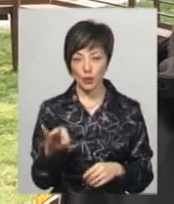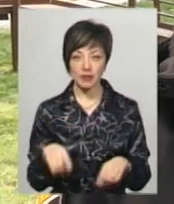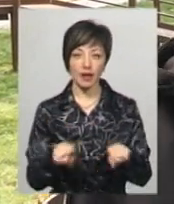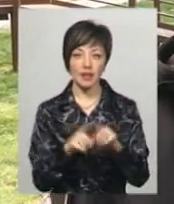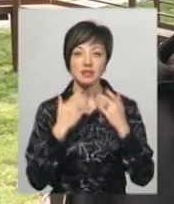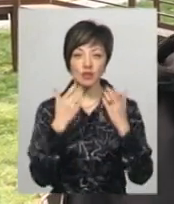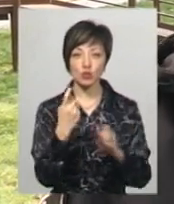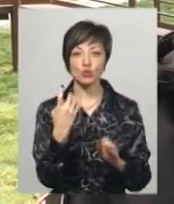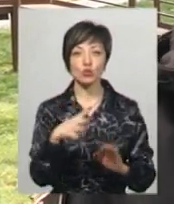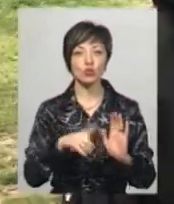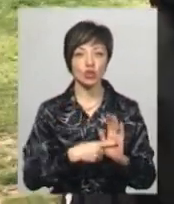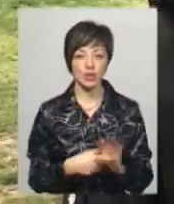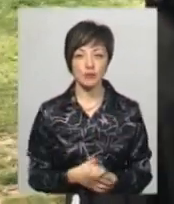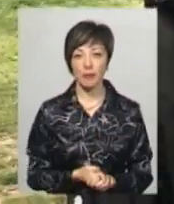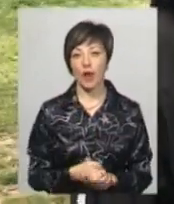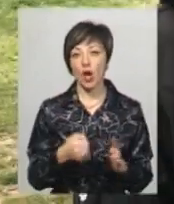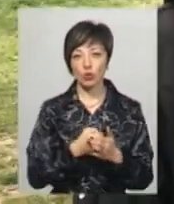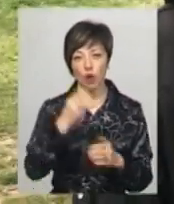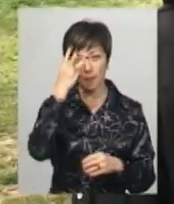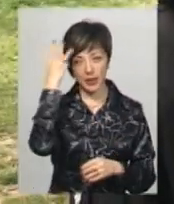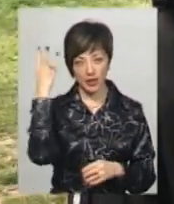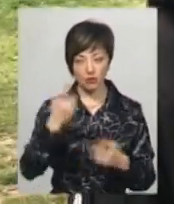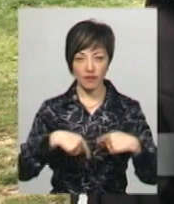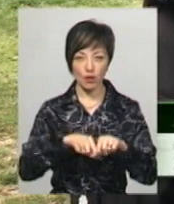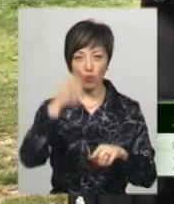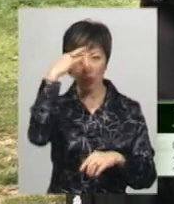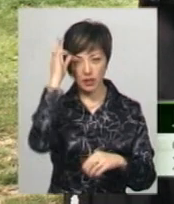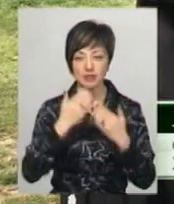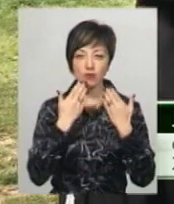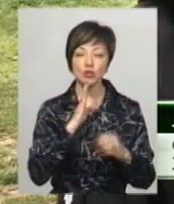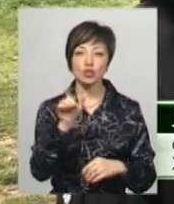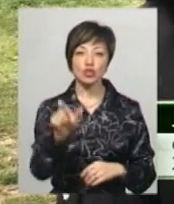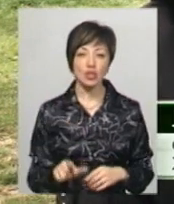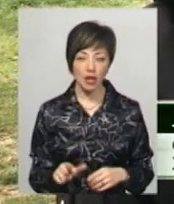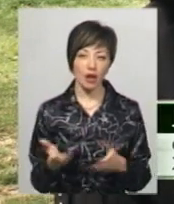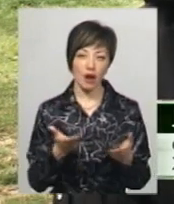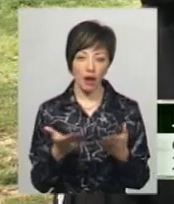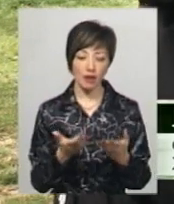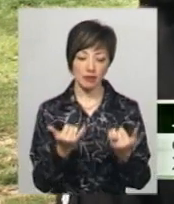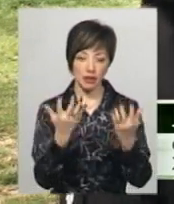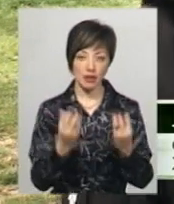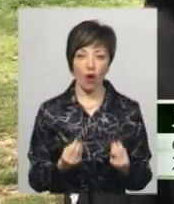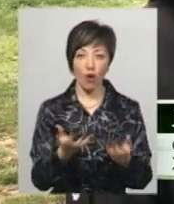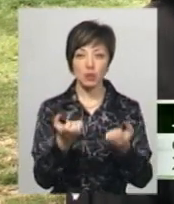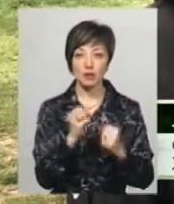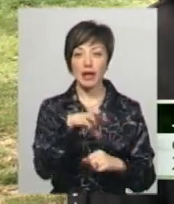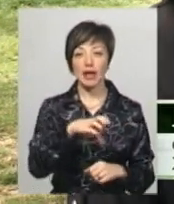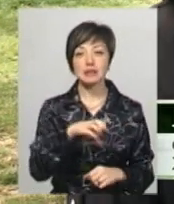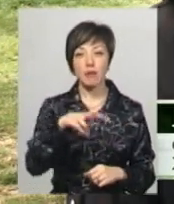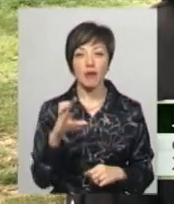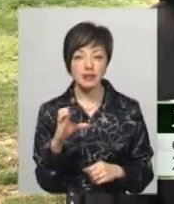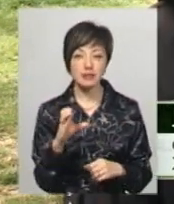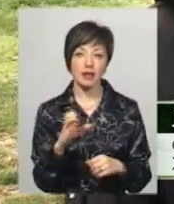таких звернень 146. До Хмельницького міського відділу звернулася місцева жителька, яка на днях отримала смс-ку